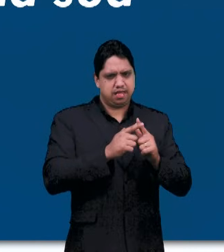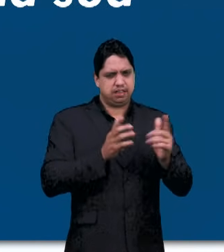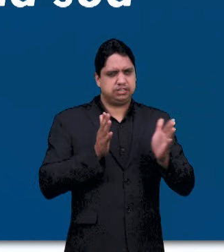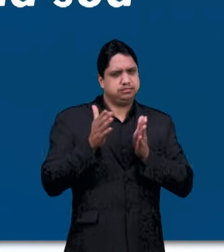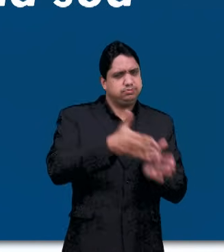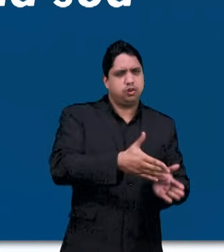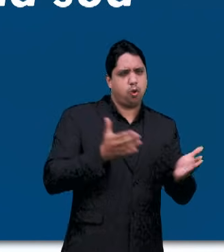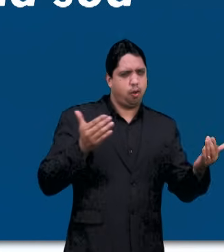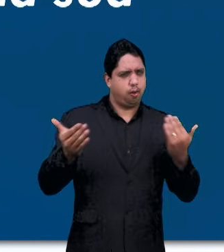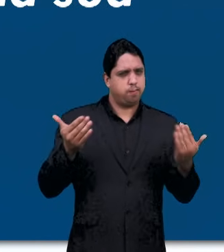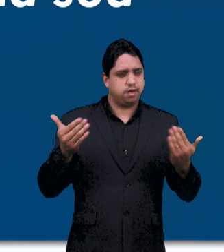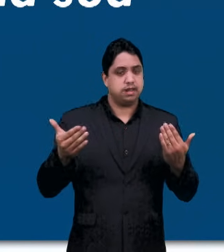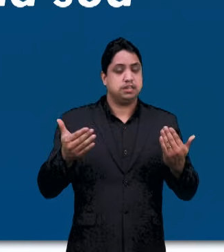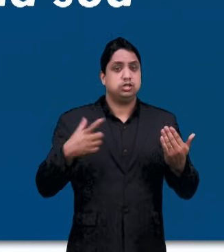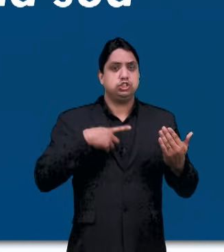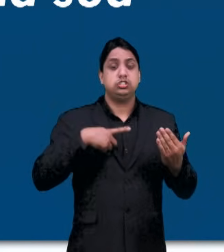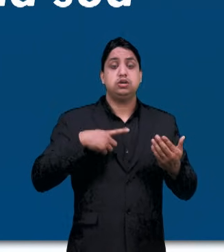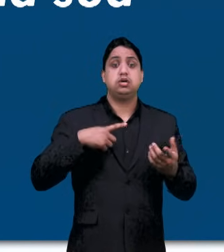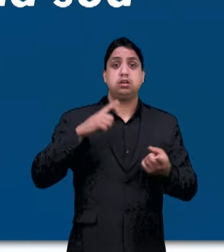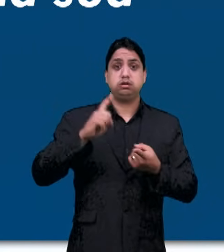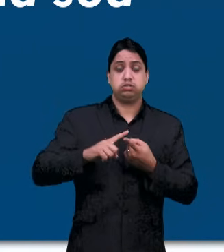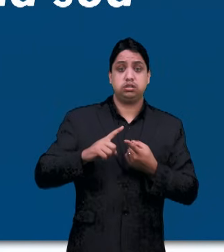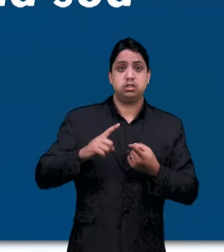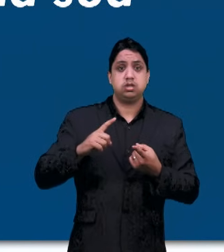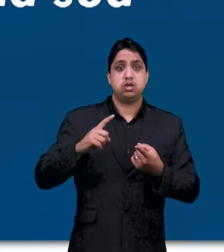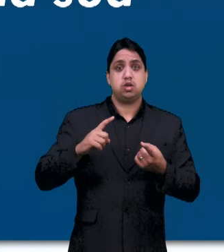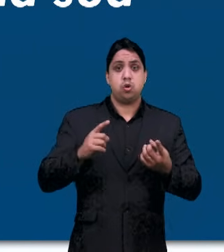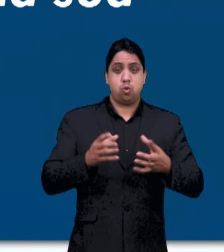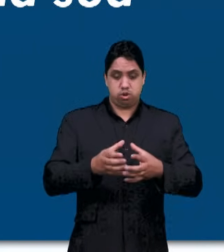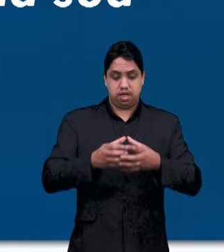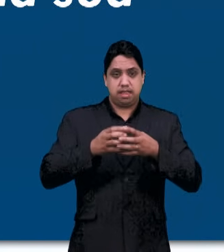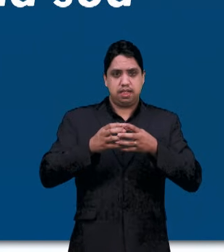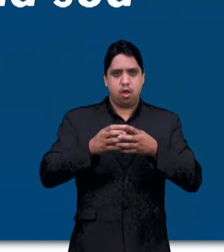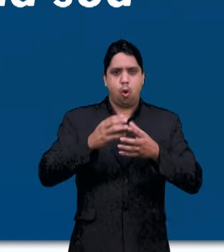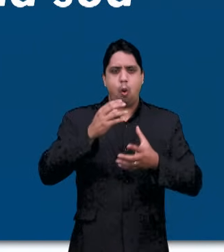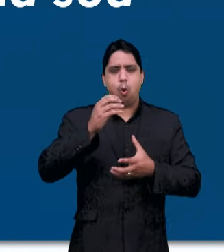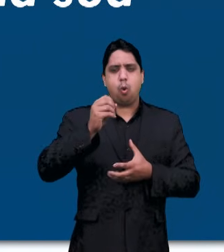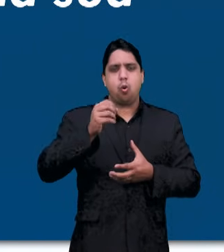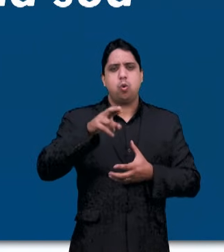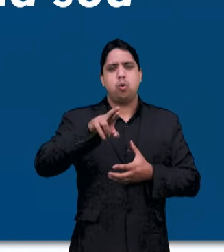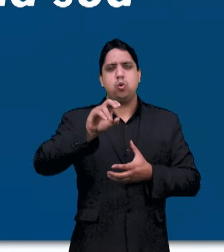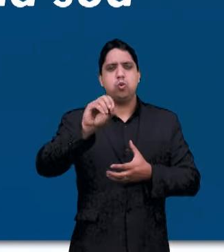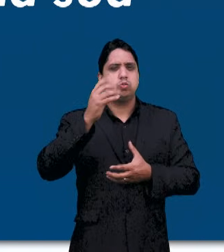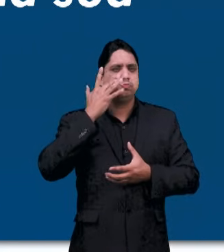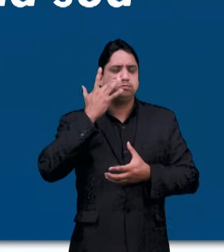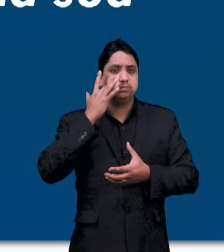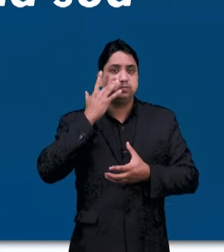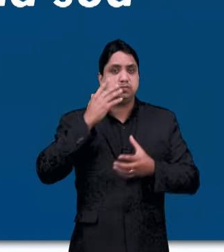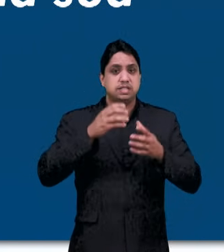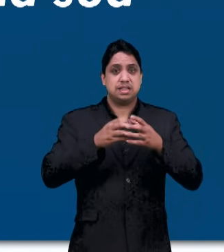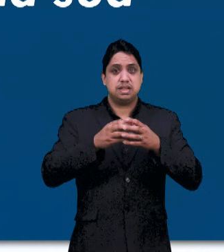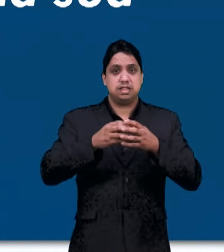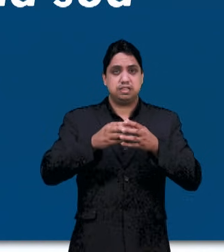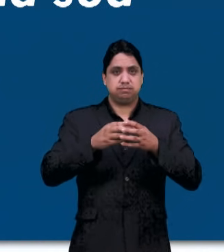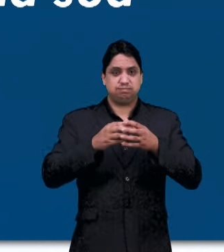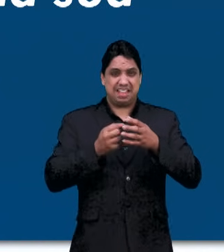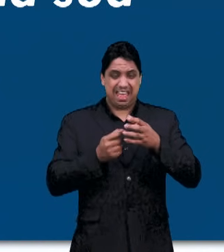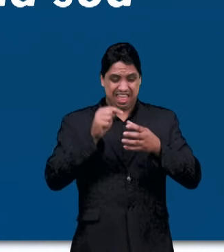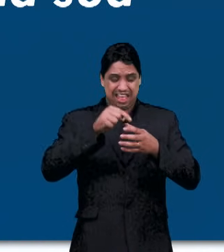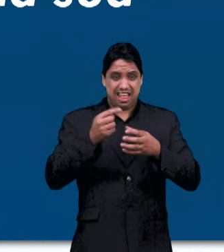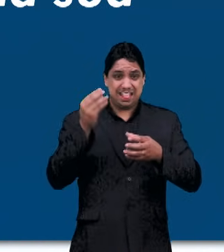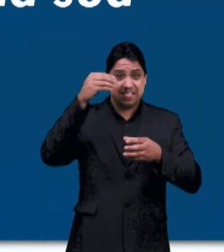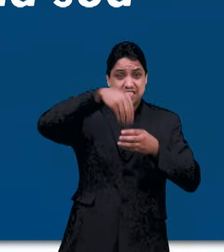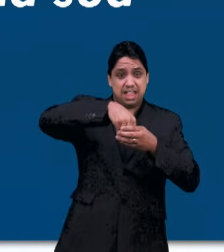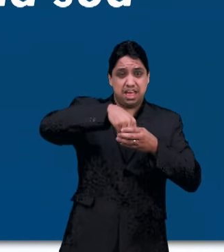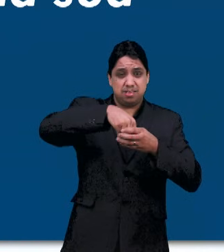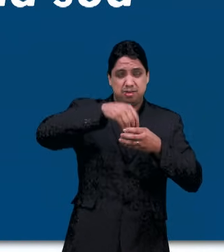infidèle, elle avait dans ses mains une coupe en or remplie des abominations